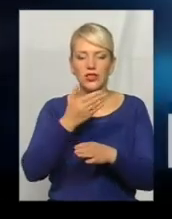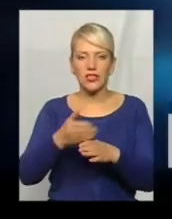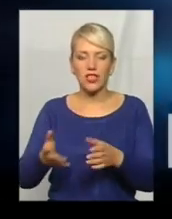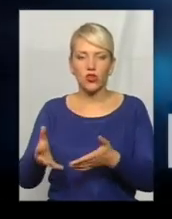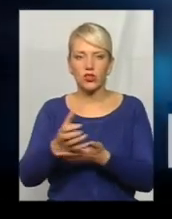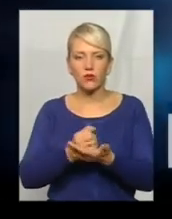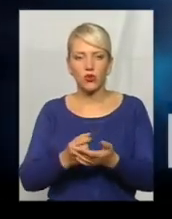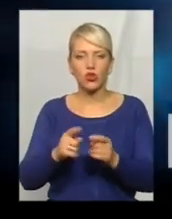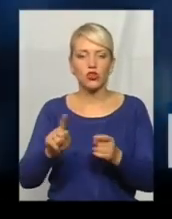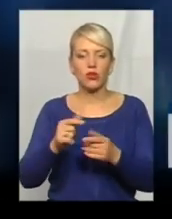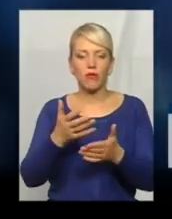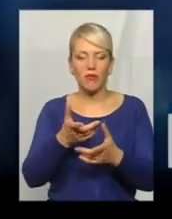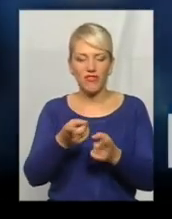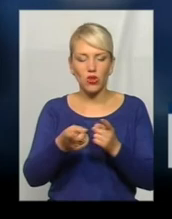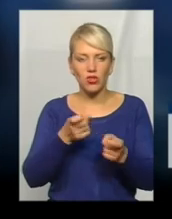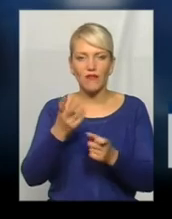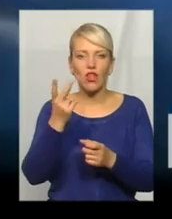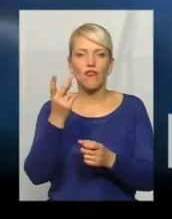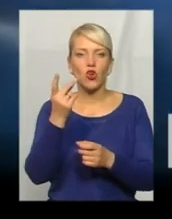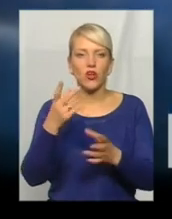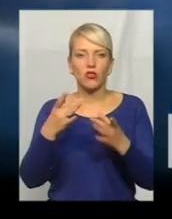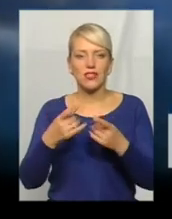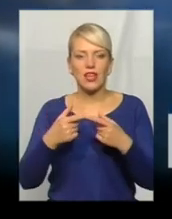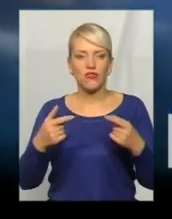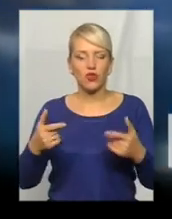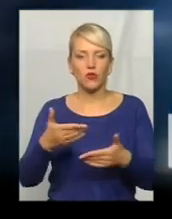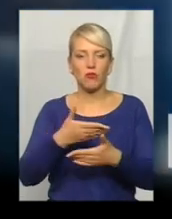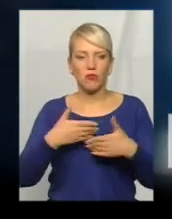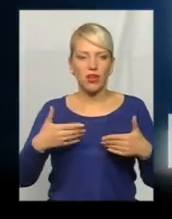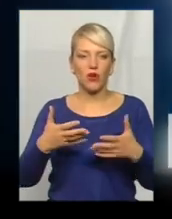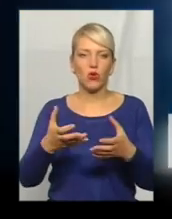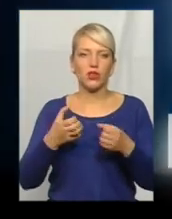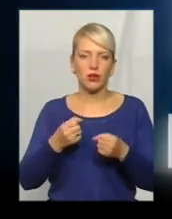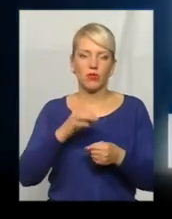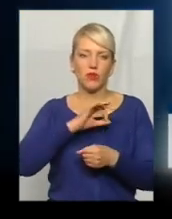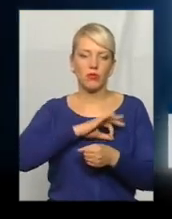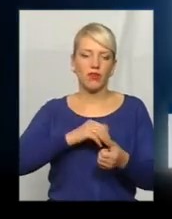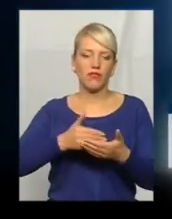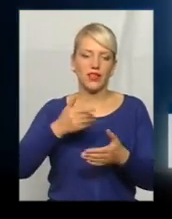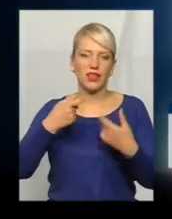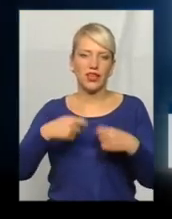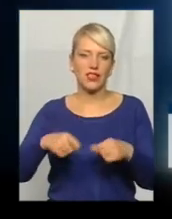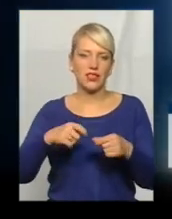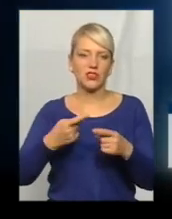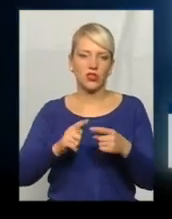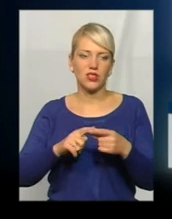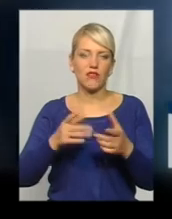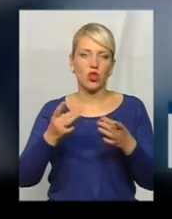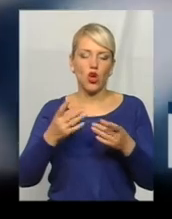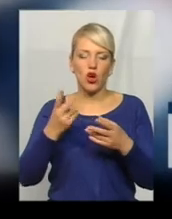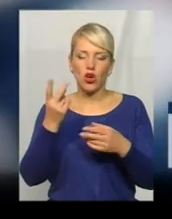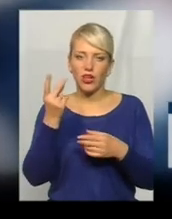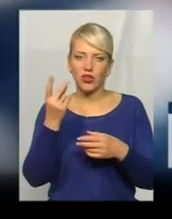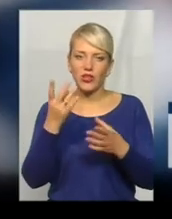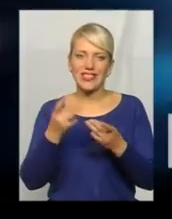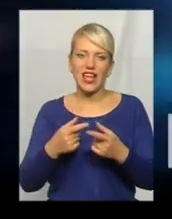вторинну сировину, подальшому на смітті сортувальні станції, ми отримуємо прибуток від реалізації цієї вторинної сировини. За рахунок